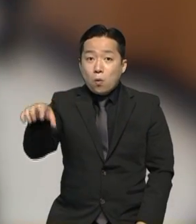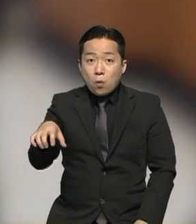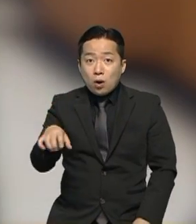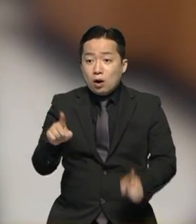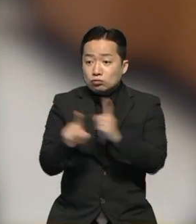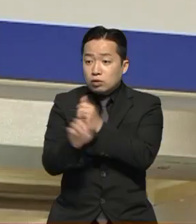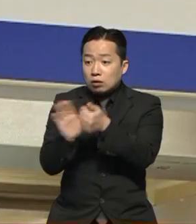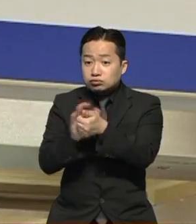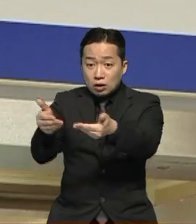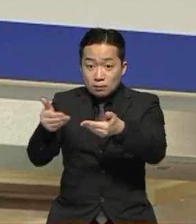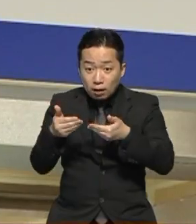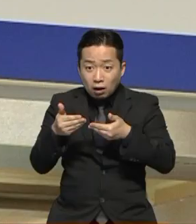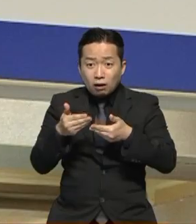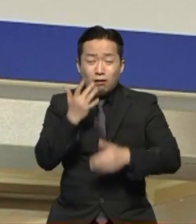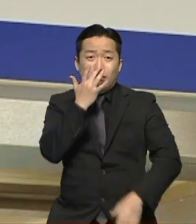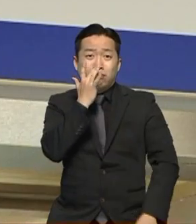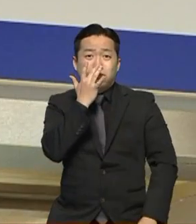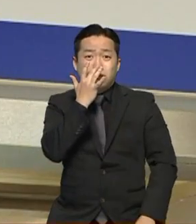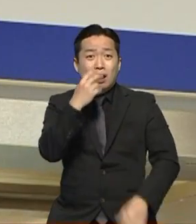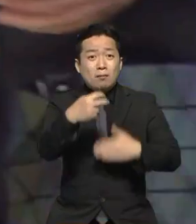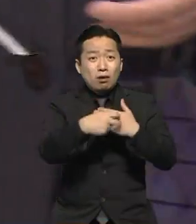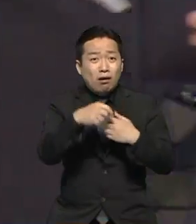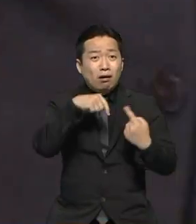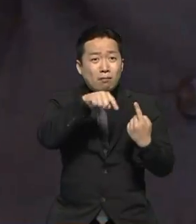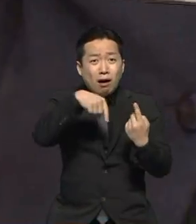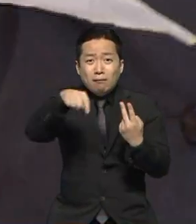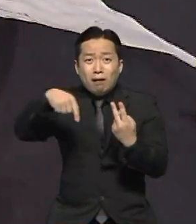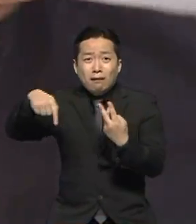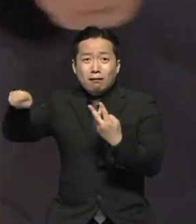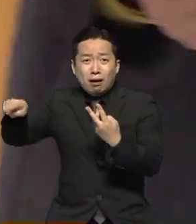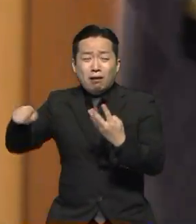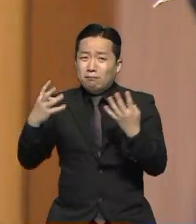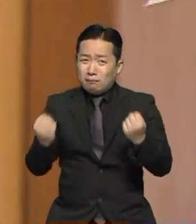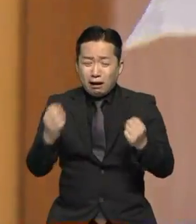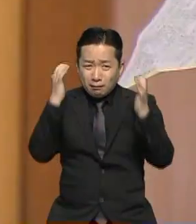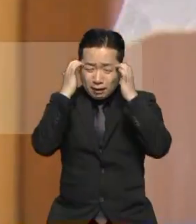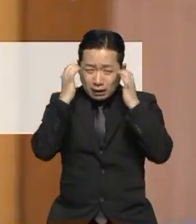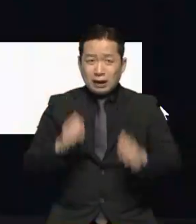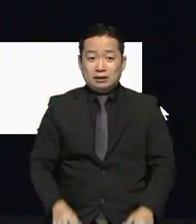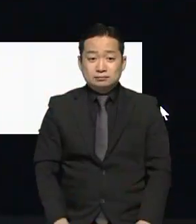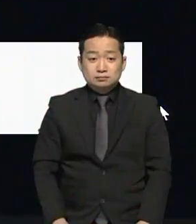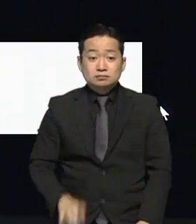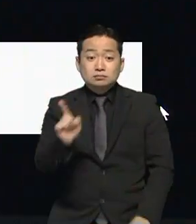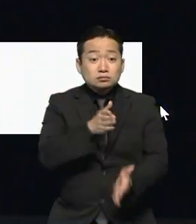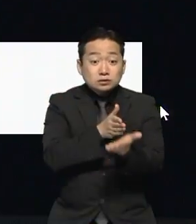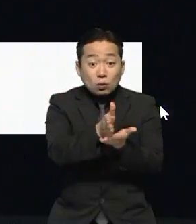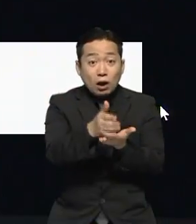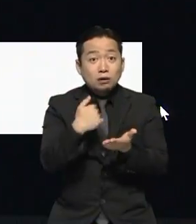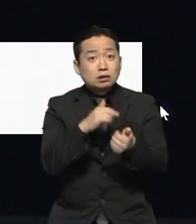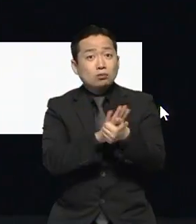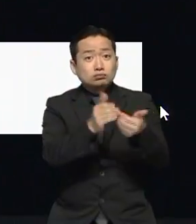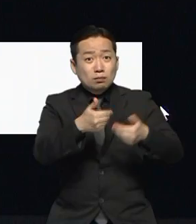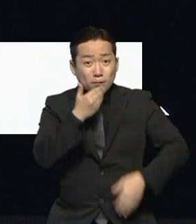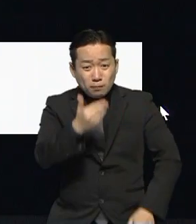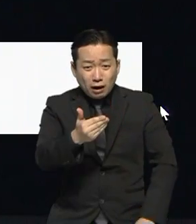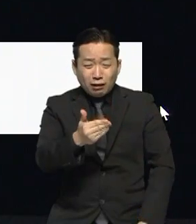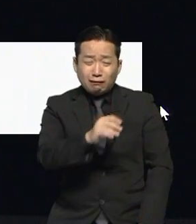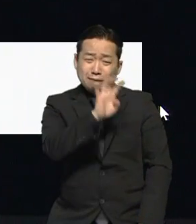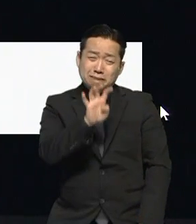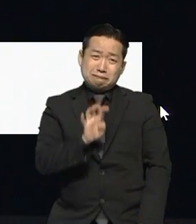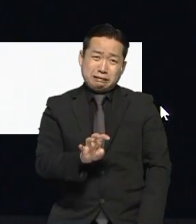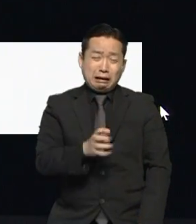치료를 받아야 하는지 알 수 없어 이 병원 저 병원을 돌아야 했습니다. 어느 과를 가야 될지 정확히 몰라가지고 계속 돌고